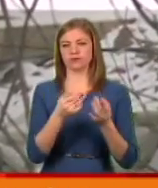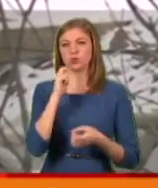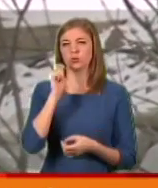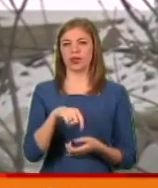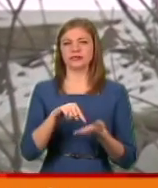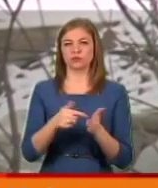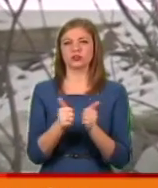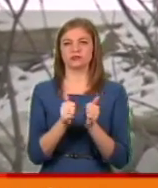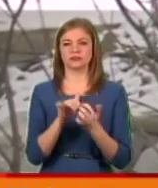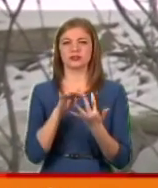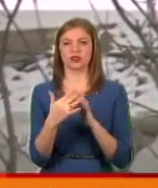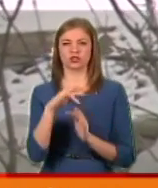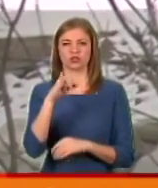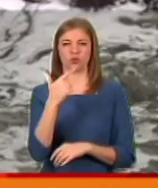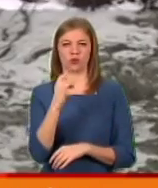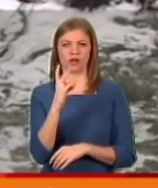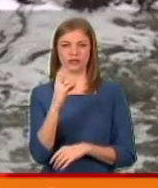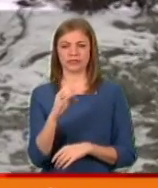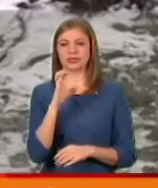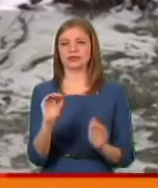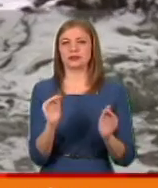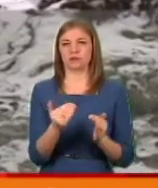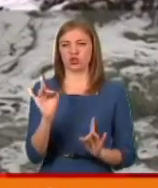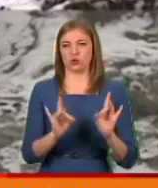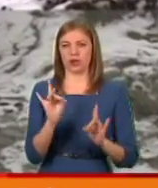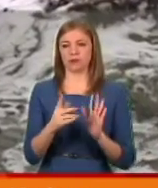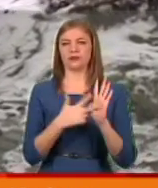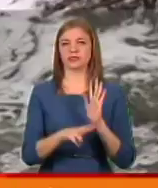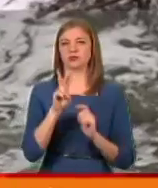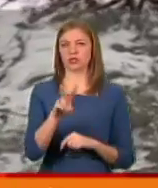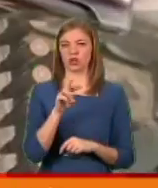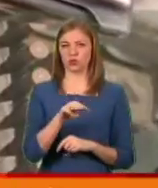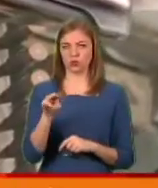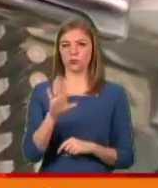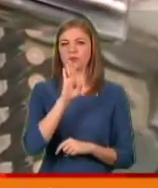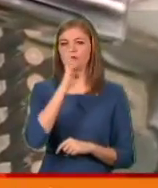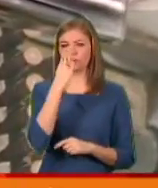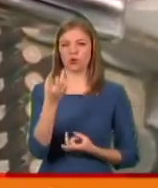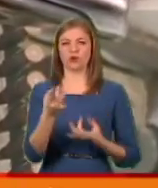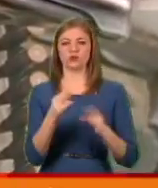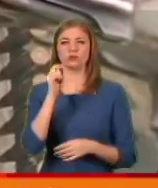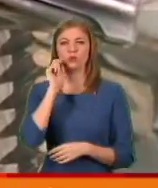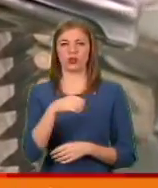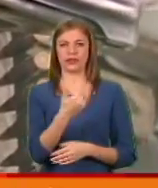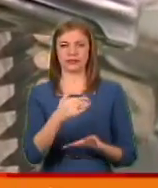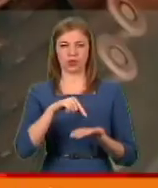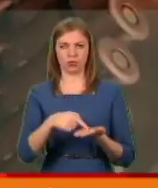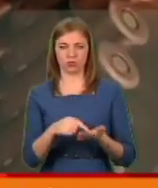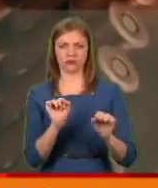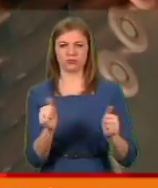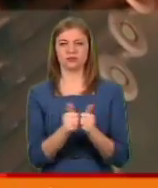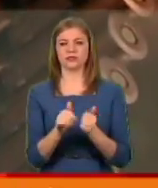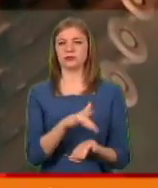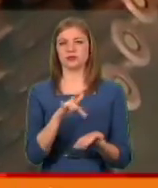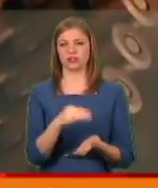українські позиції неподалік селища Луганського. З меншого калібру, 82-го, ворог вгатив по українських опорних пунктах в